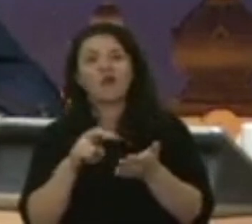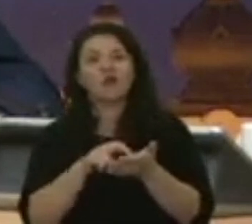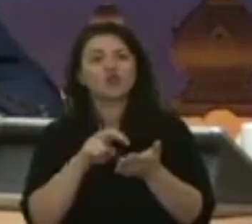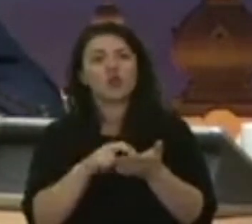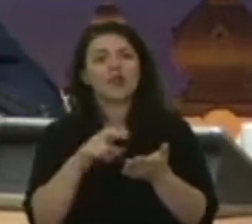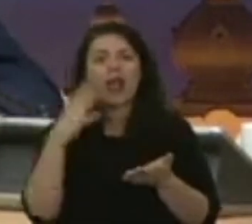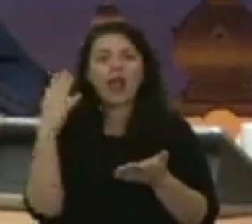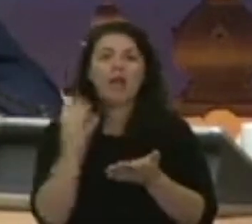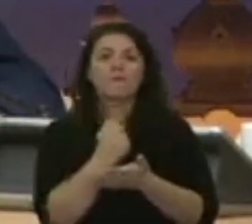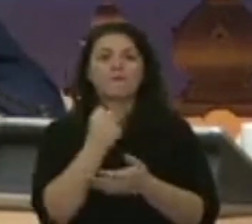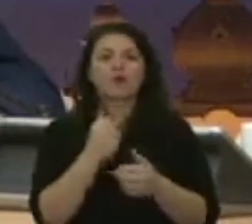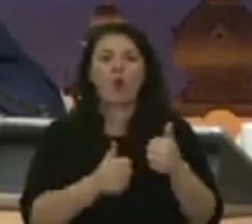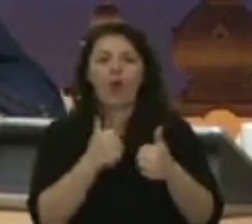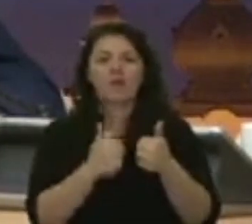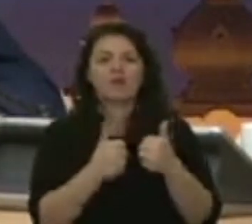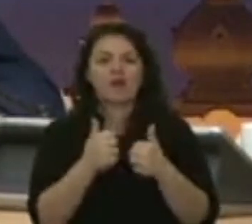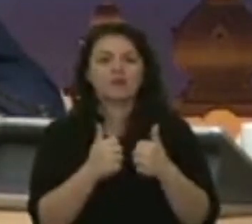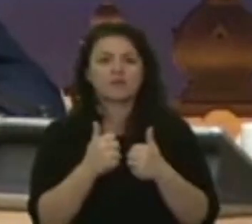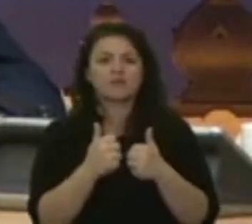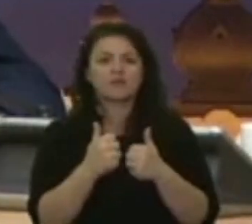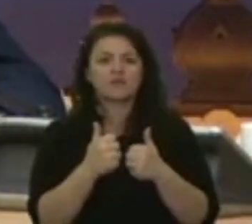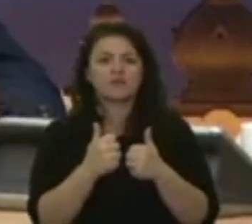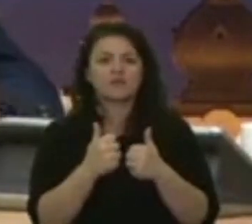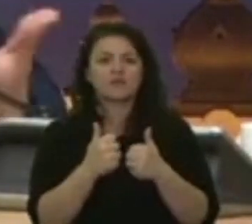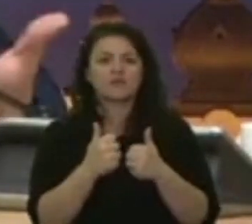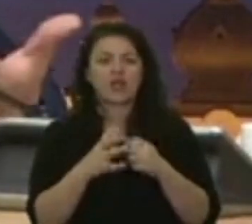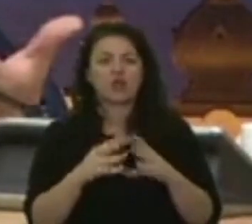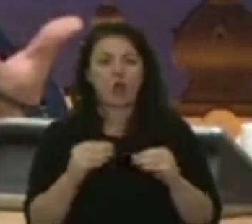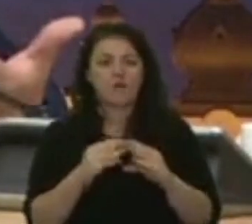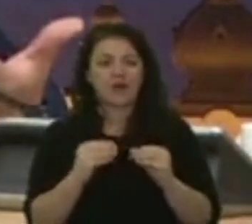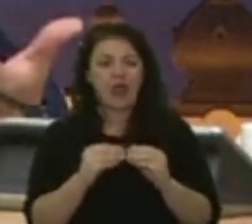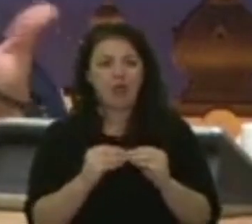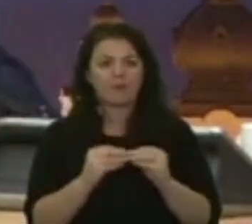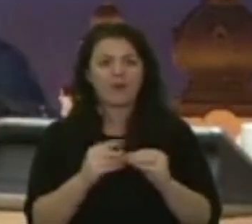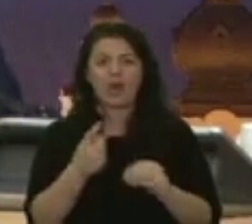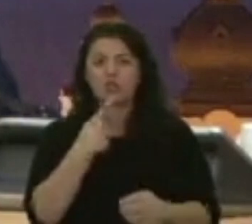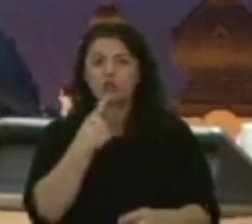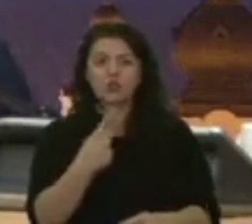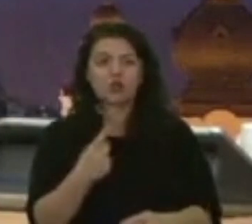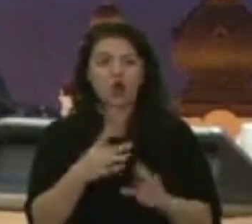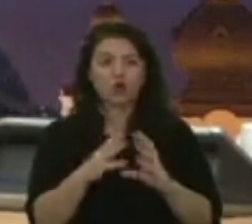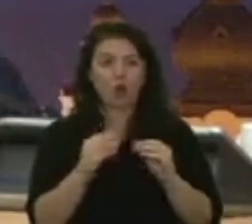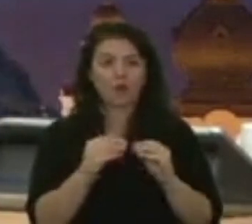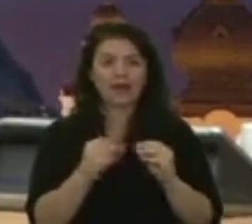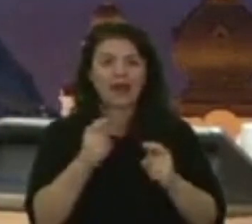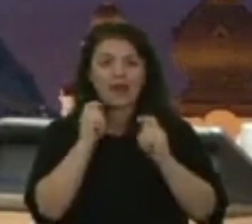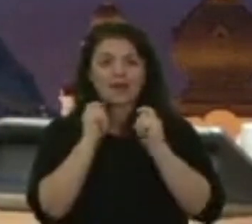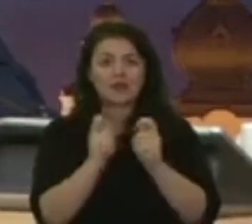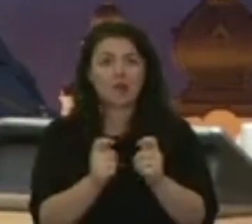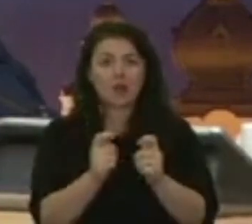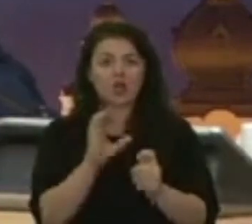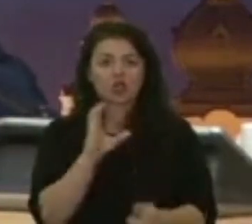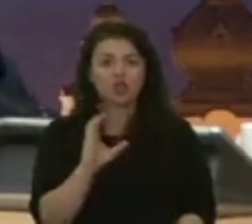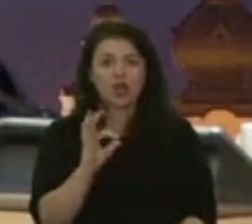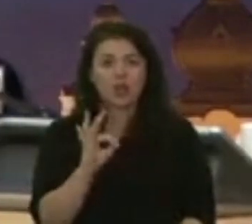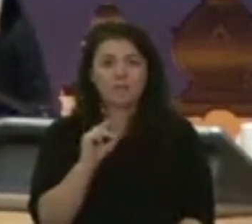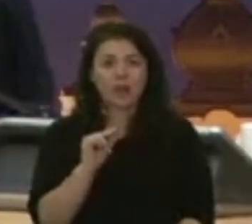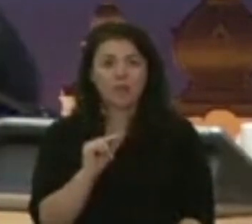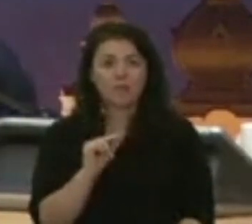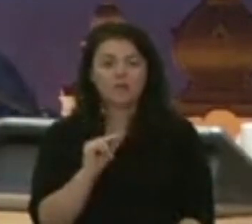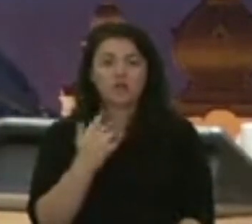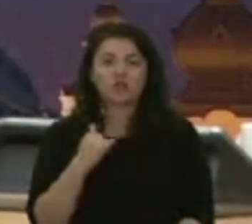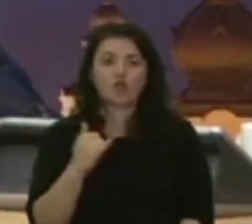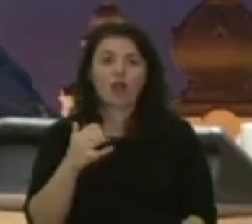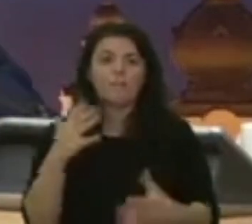este campioana transportului public din România. Asta o spun românii raportându-se la transportul public de la Cluj și la